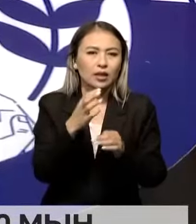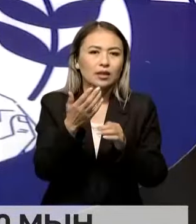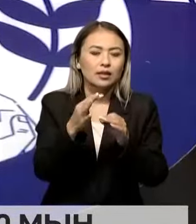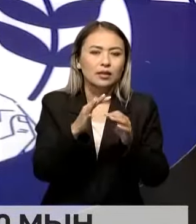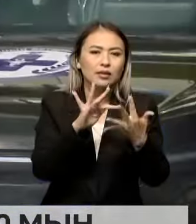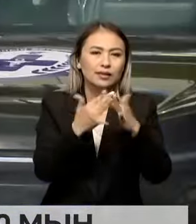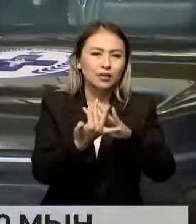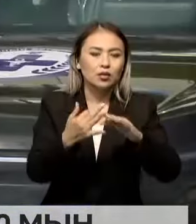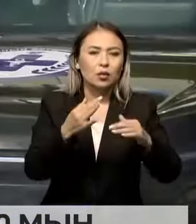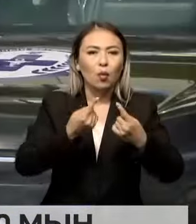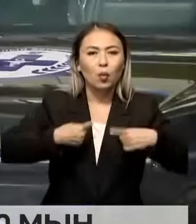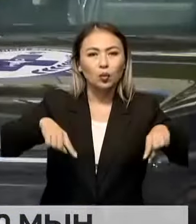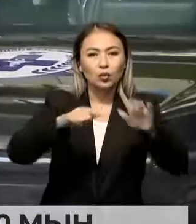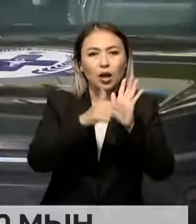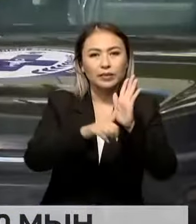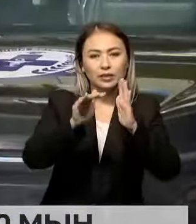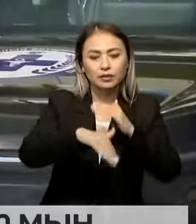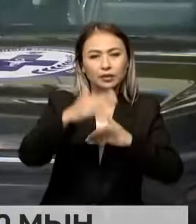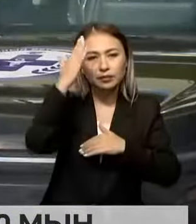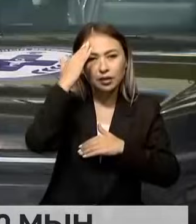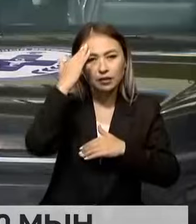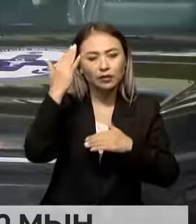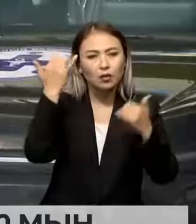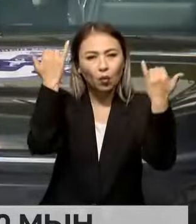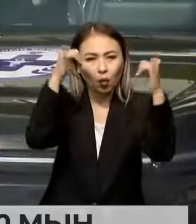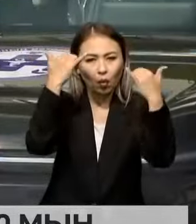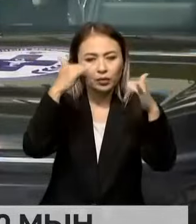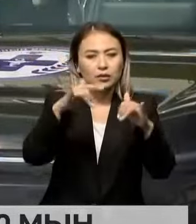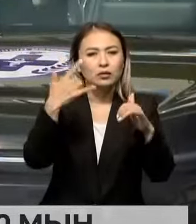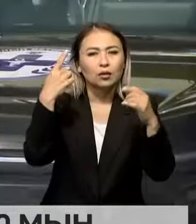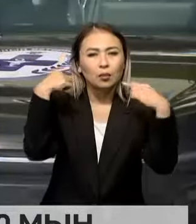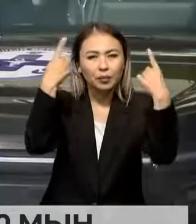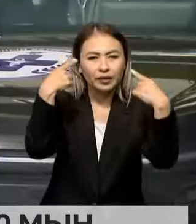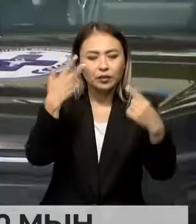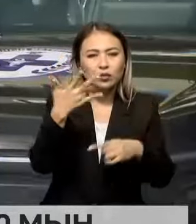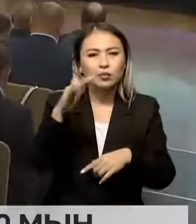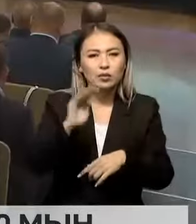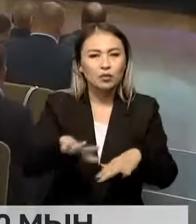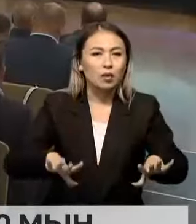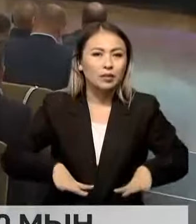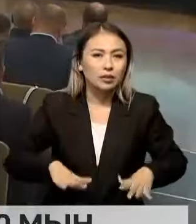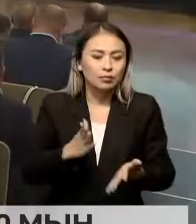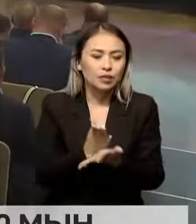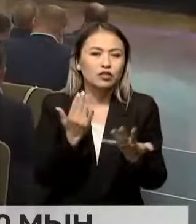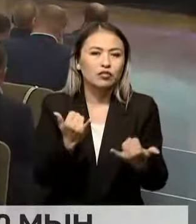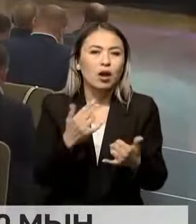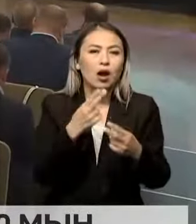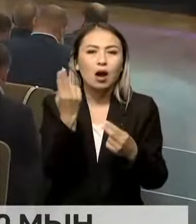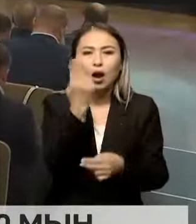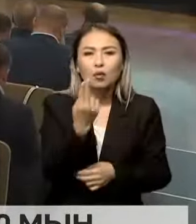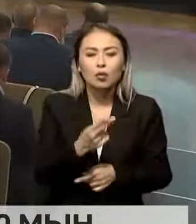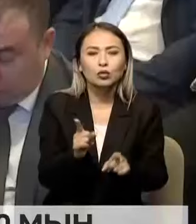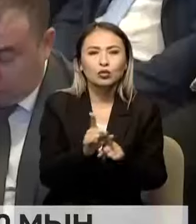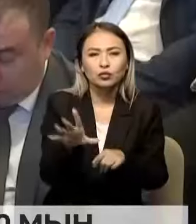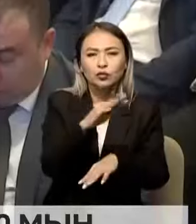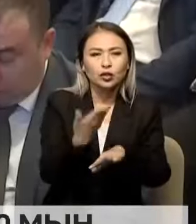округтер бар. 60 мыңнан астам қарамал, 70 мыңнан астам қой, 35 мың жылқы малы бар. Биыл да ақмолалық диқандарға оңай соқпас